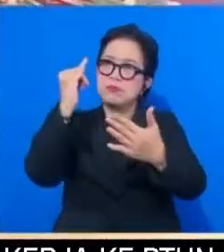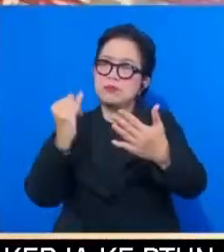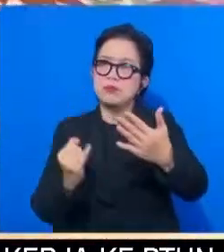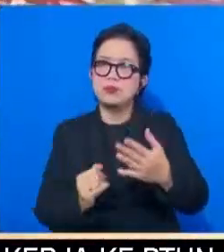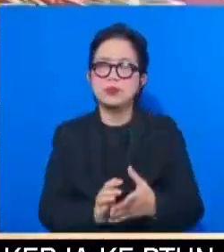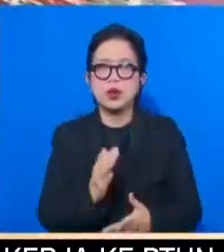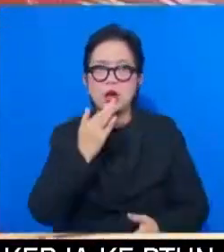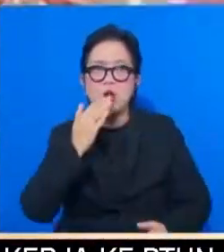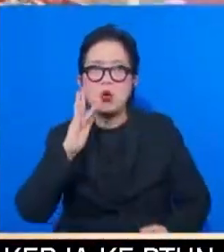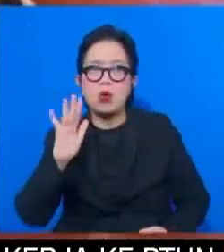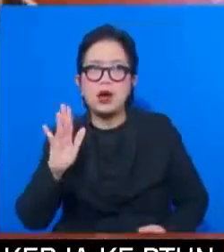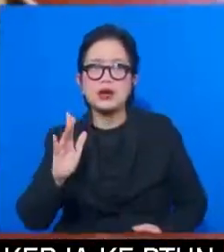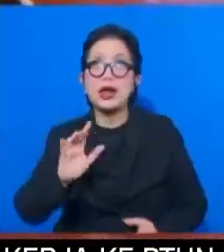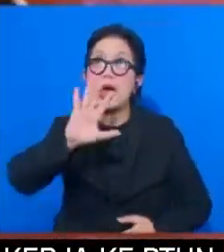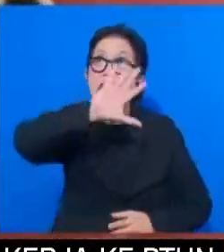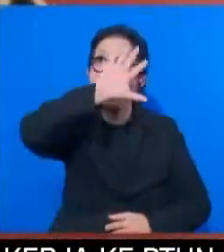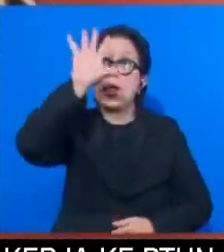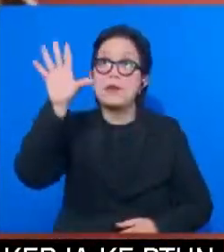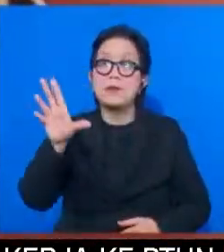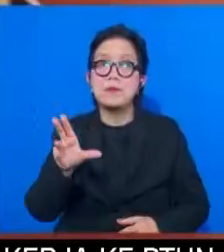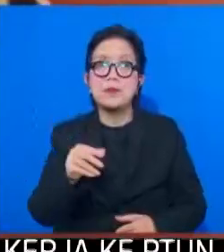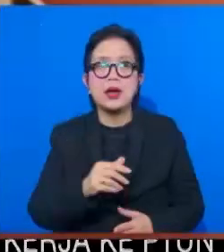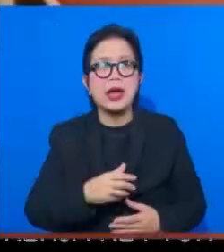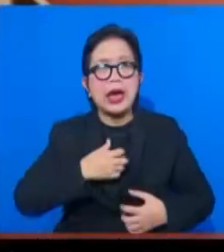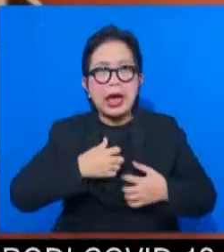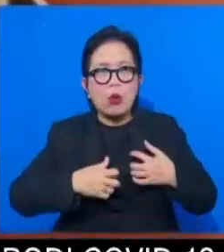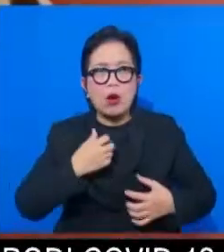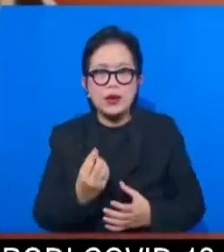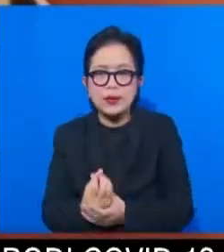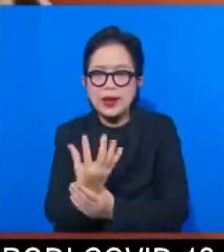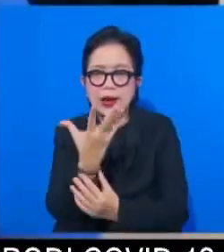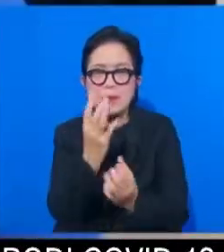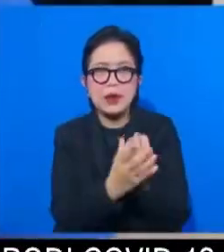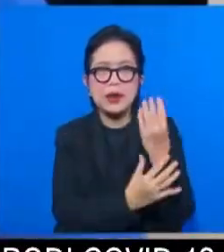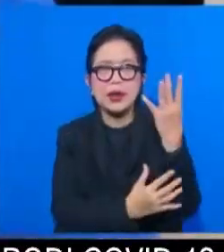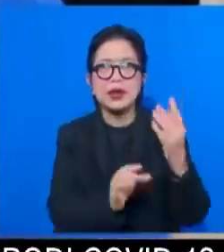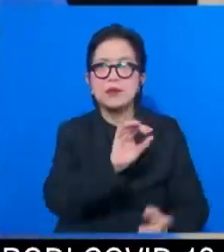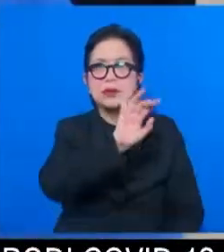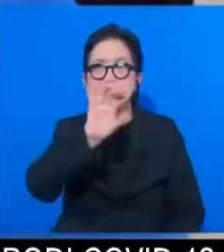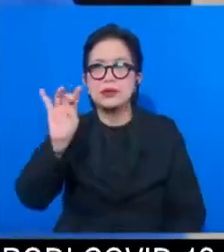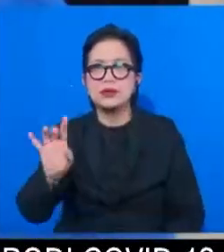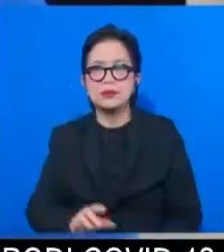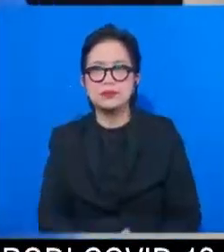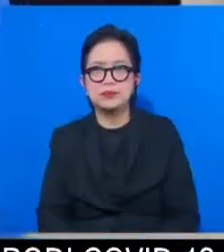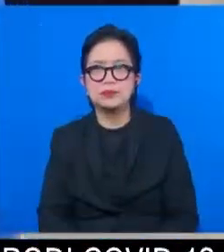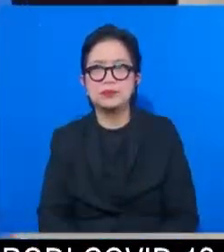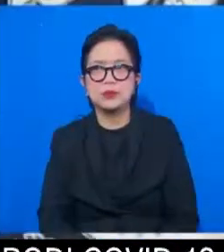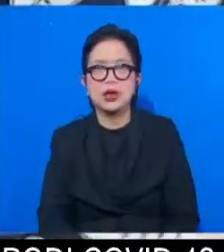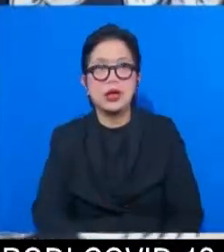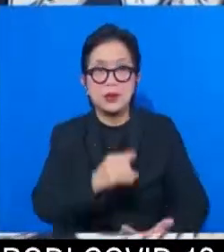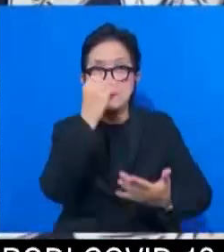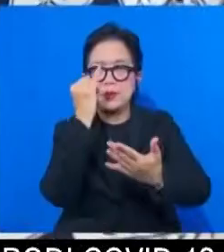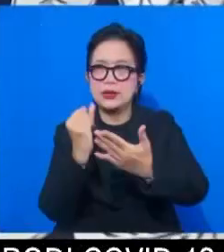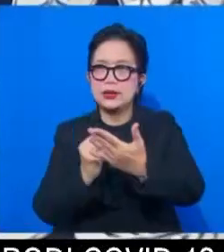khas alam pedesaan Bekonang, hewan, tanaman, hingga yang kontemporer. Uniknya lagi, batik tulis satu ini